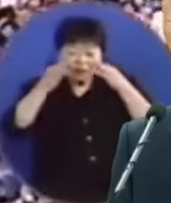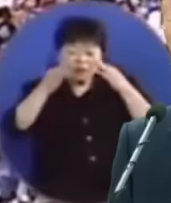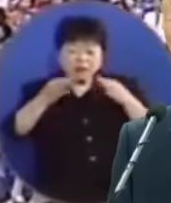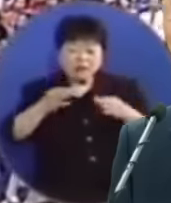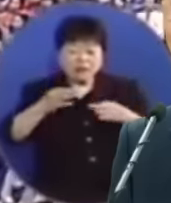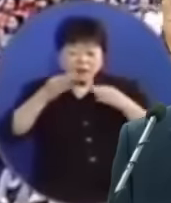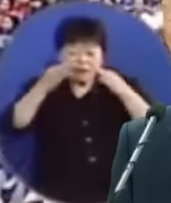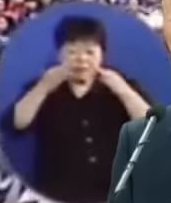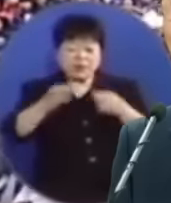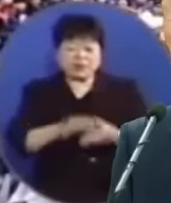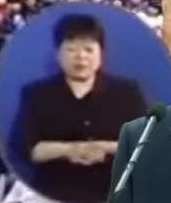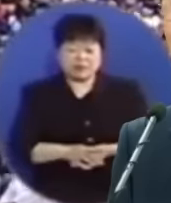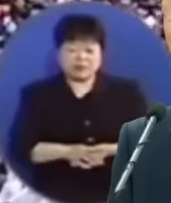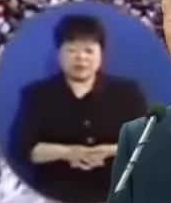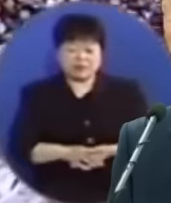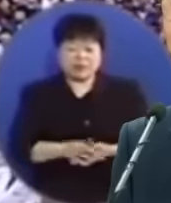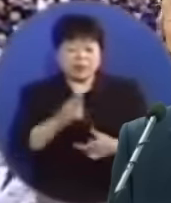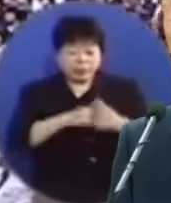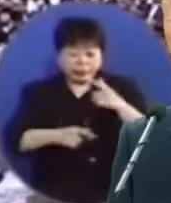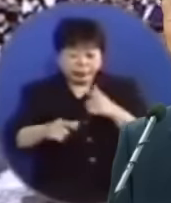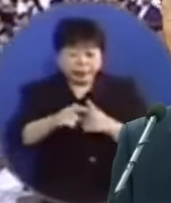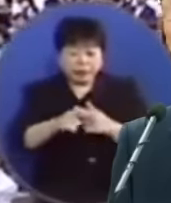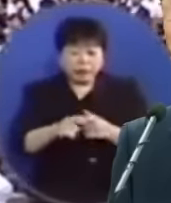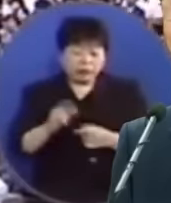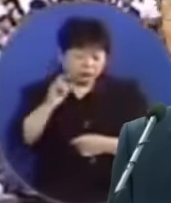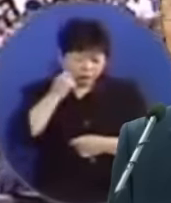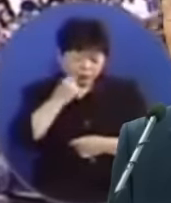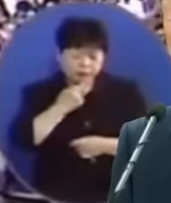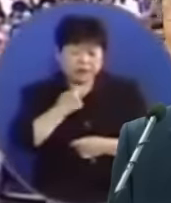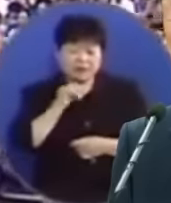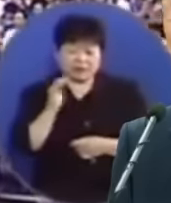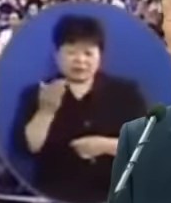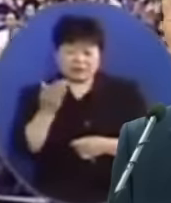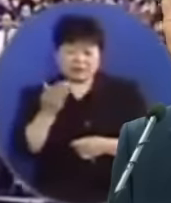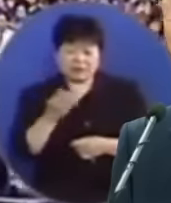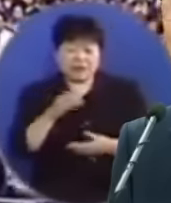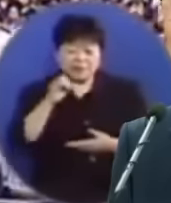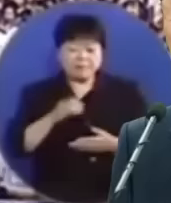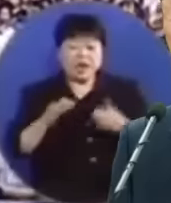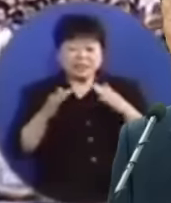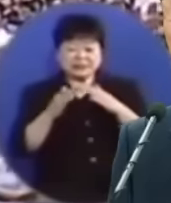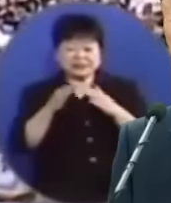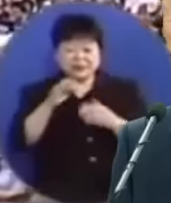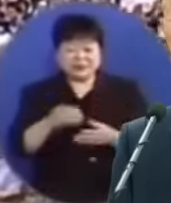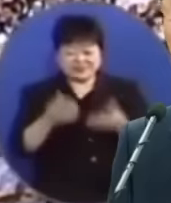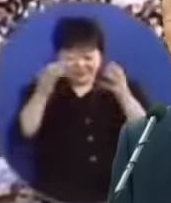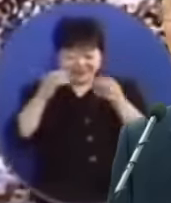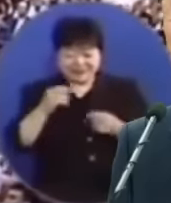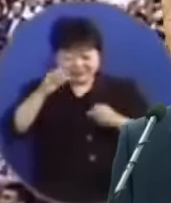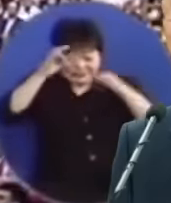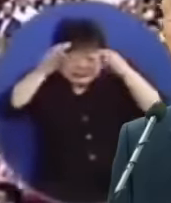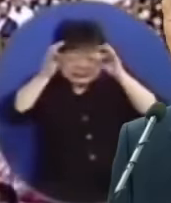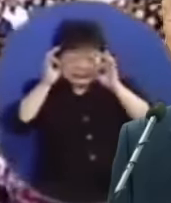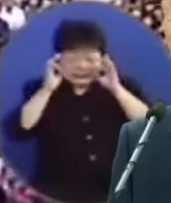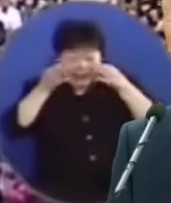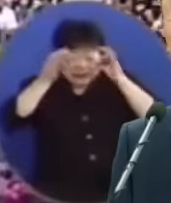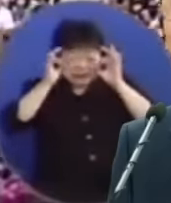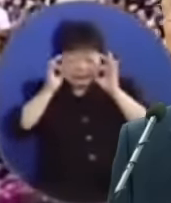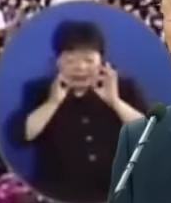쓸수록 자꾸 더 범하게 돼요. 어느 빵 가게 앞에서 어린아이가 서서 땀을 뻘뻘